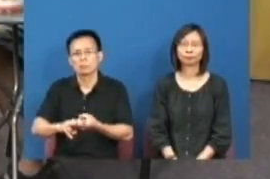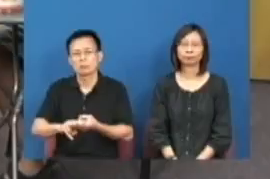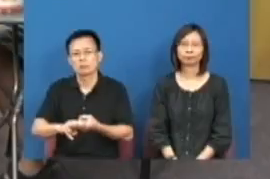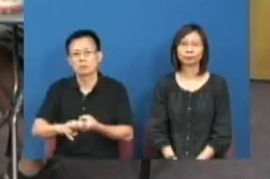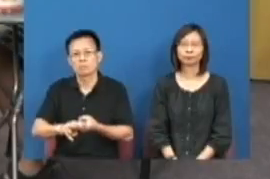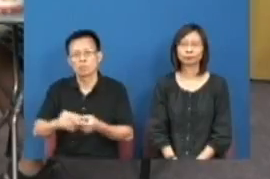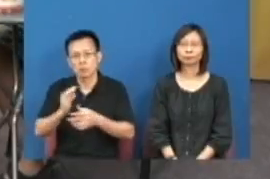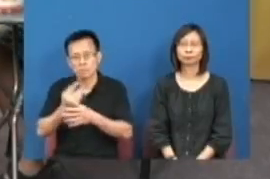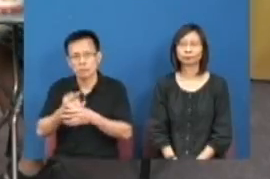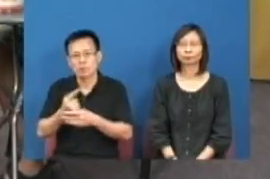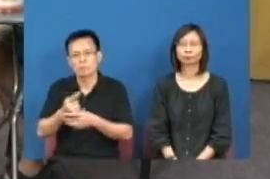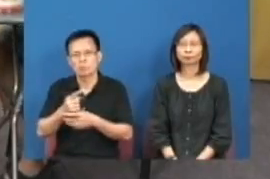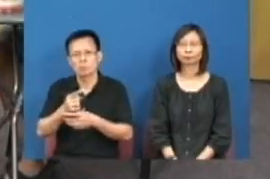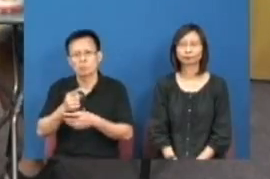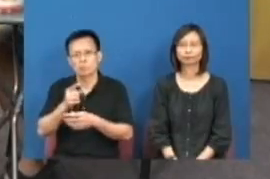因為佢